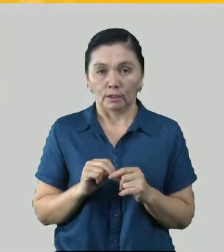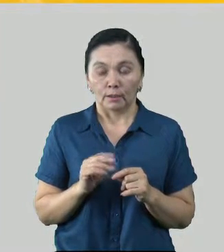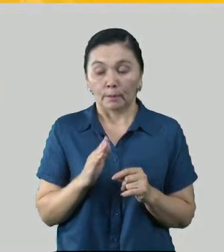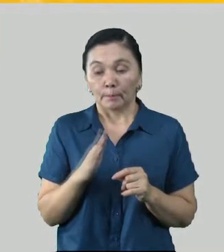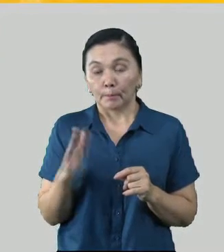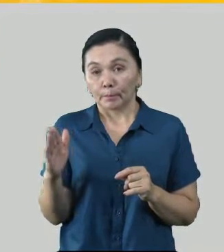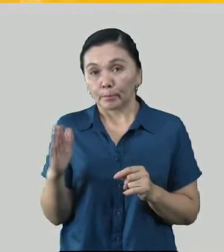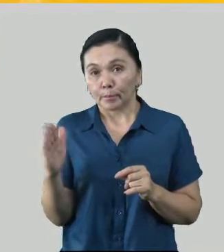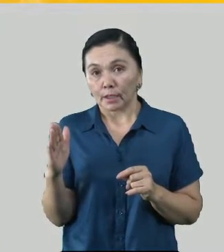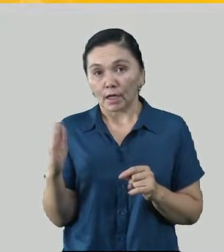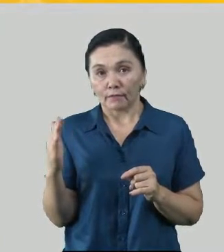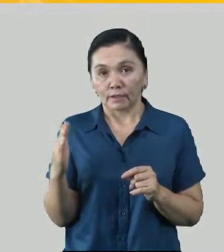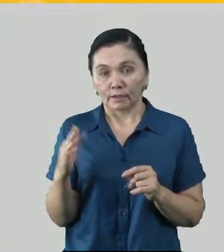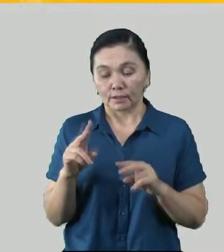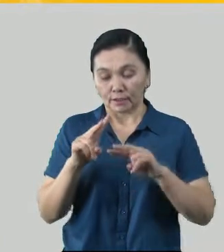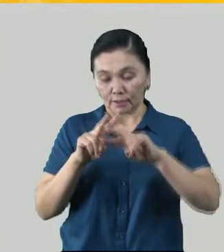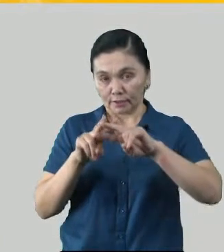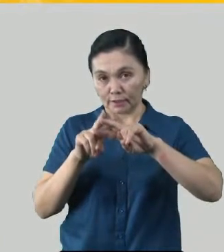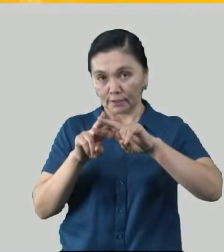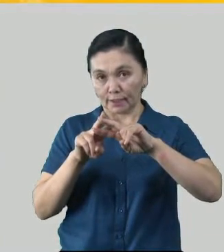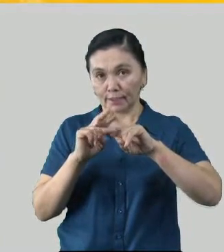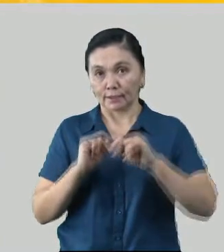правой стороны клетки.